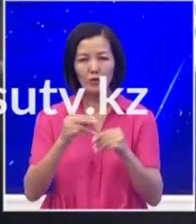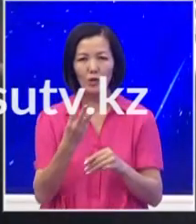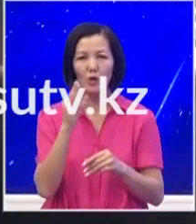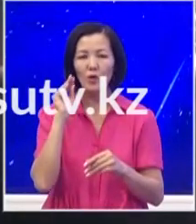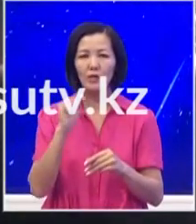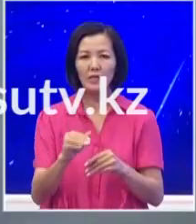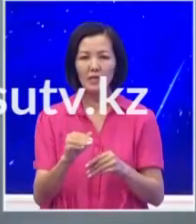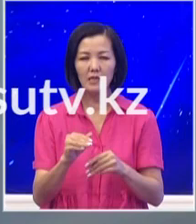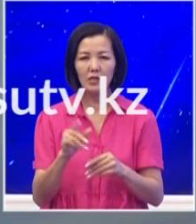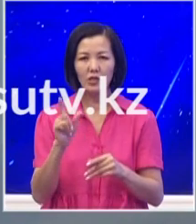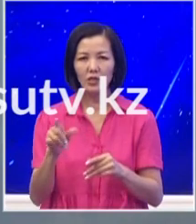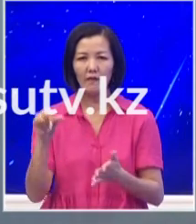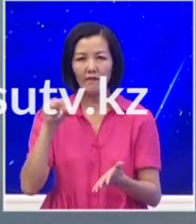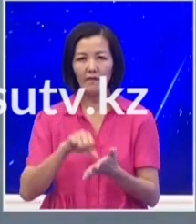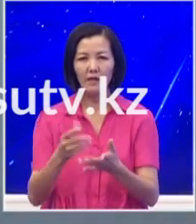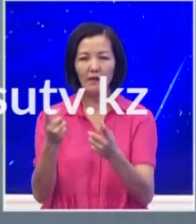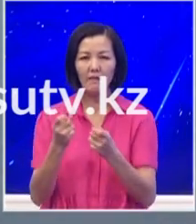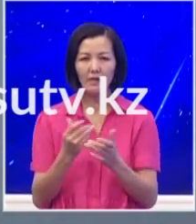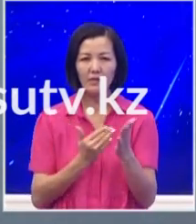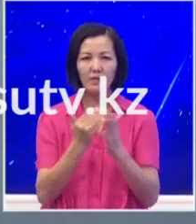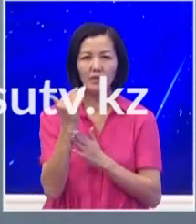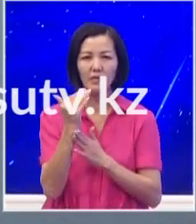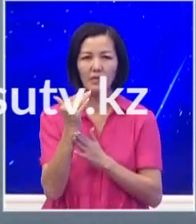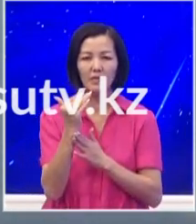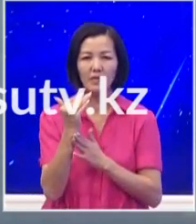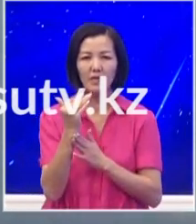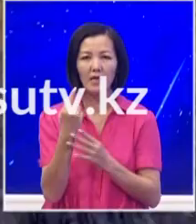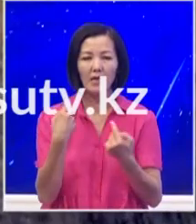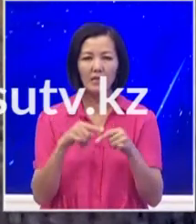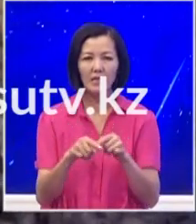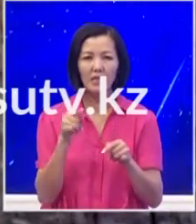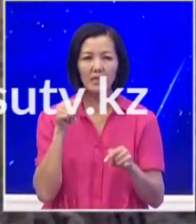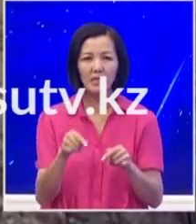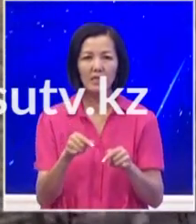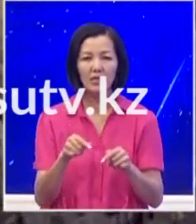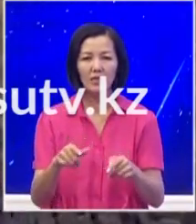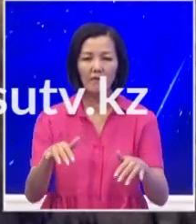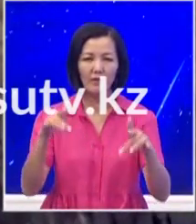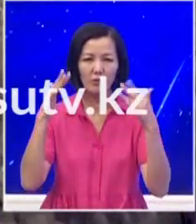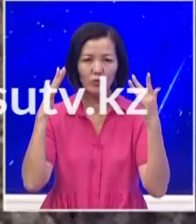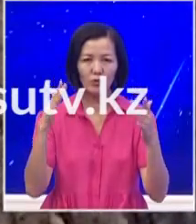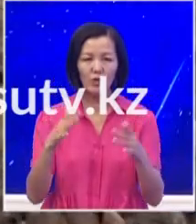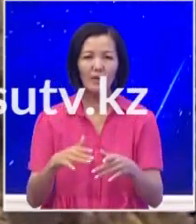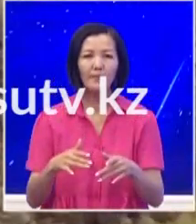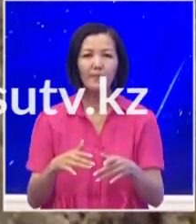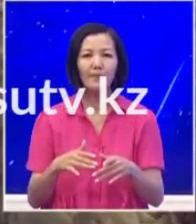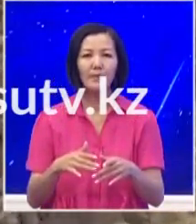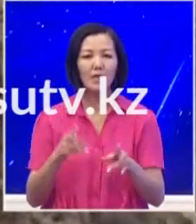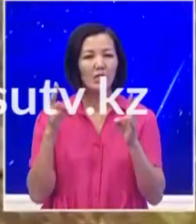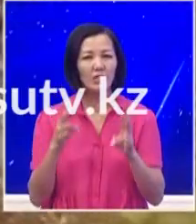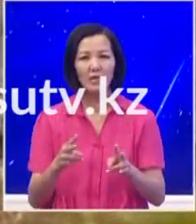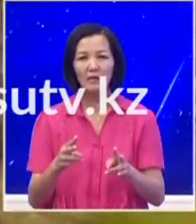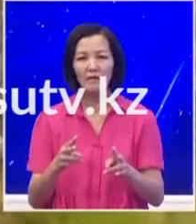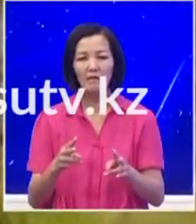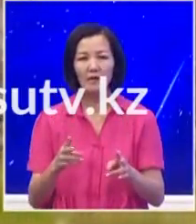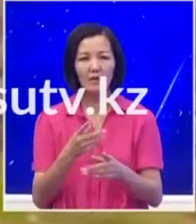3000 специалистов. Задействованы свыше 470 единиц техники и 1000 воздушных судов. Сообщений о жертвах пострадавших